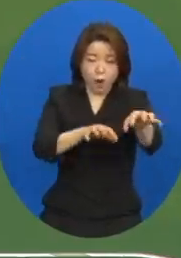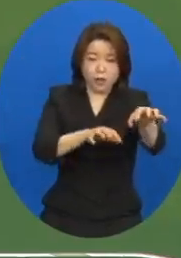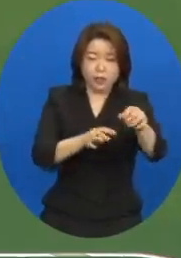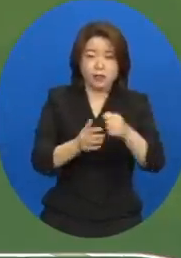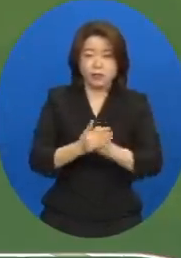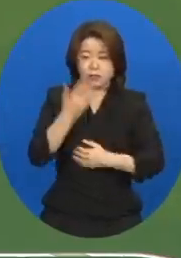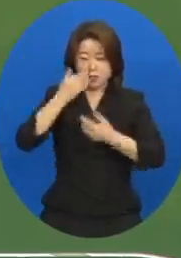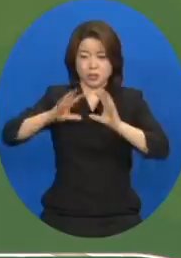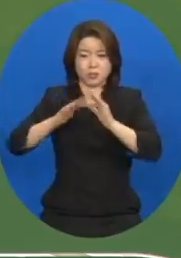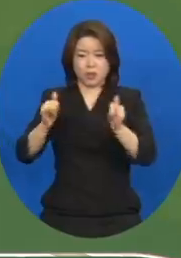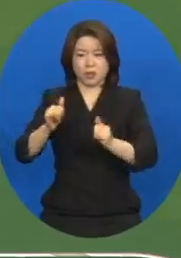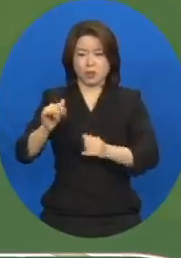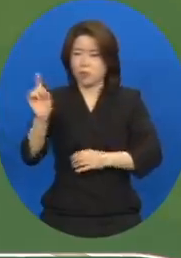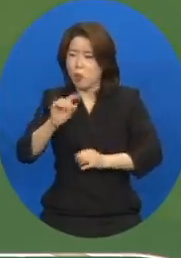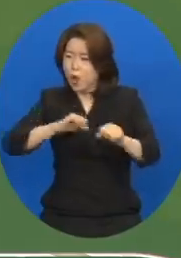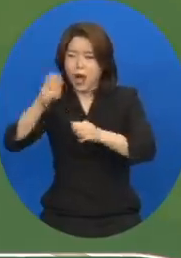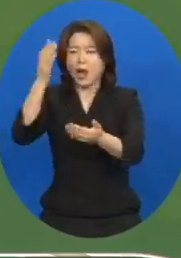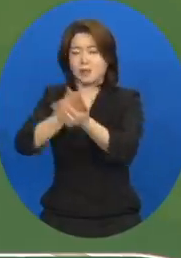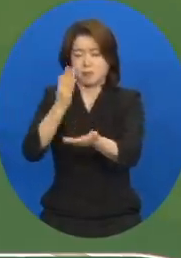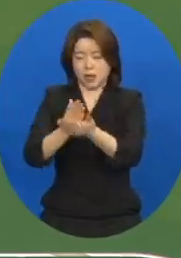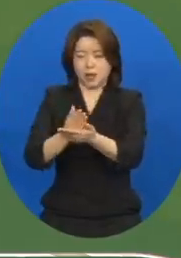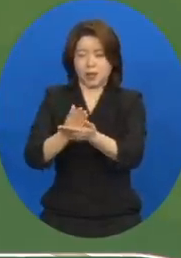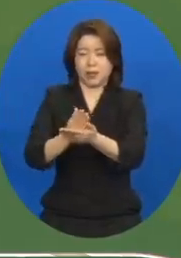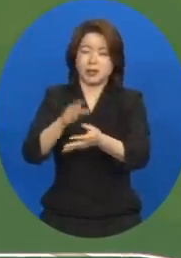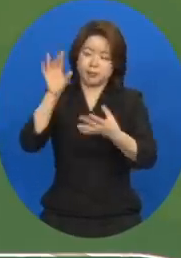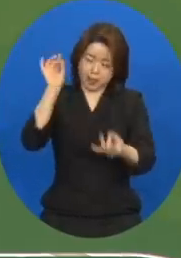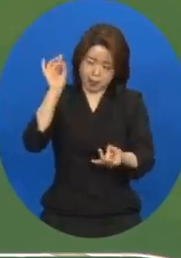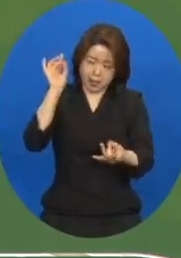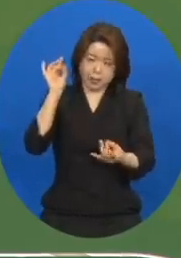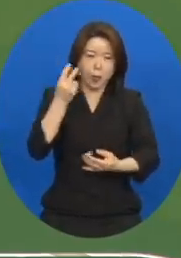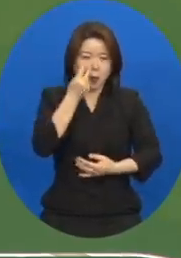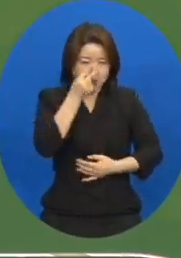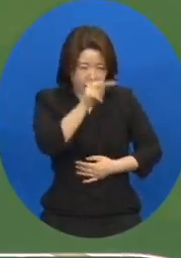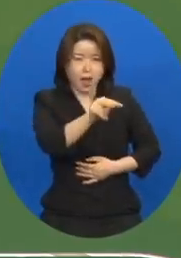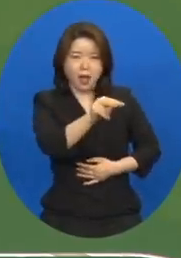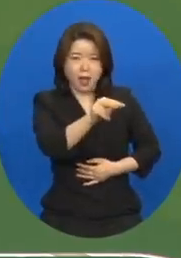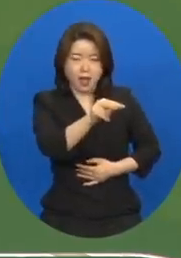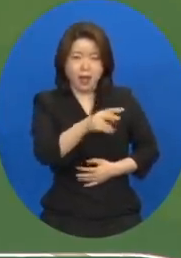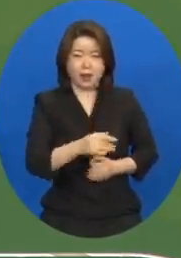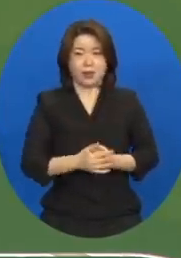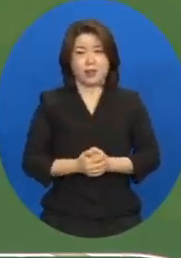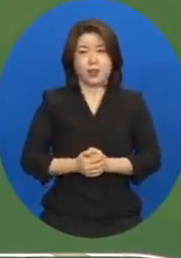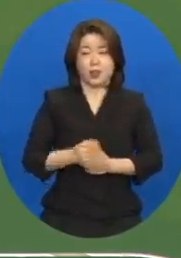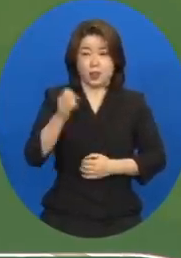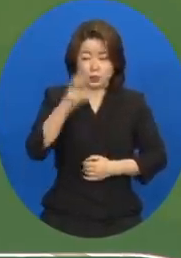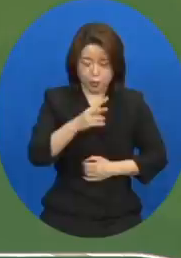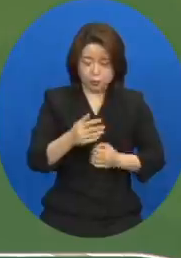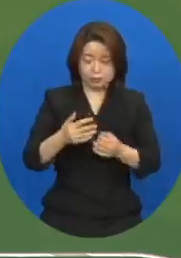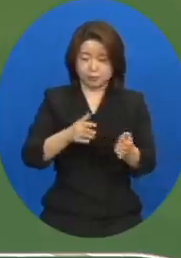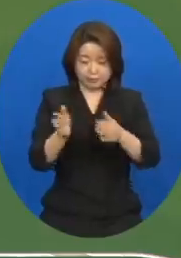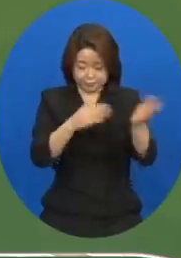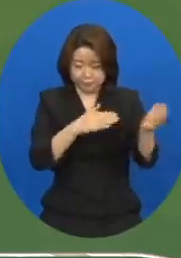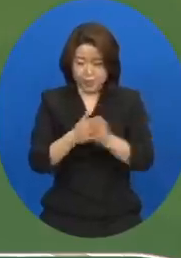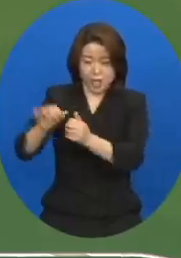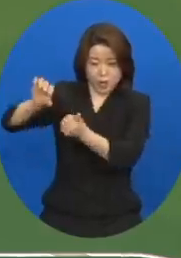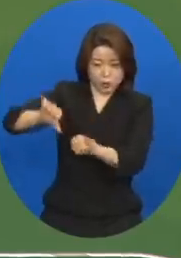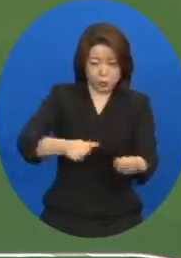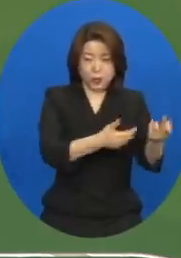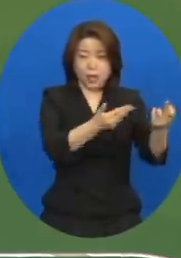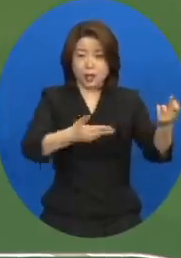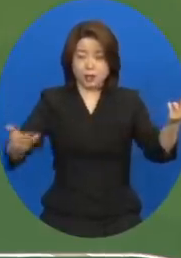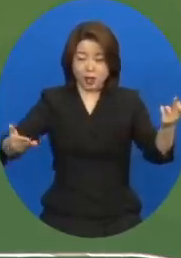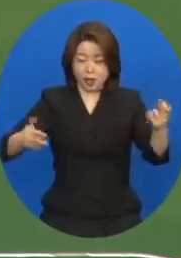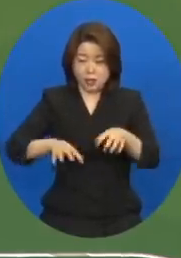말라고 그러셨어요. 그냥 지켜보기만 하라. 요단강을 가르실 때는 그